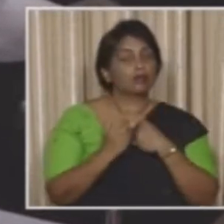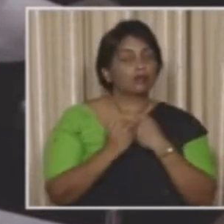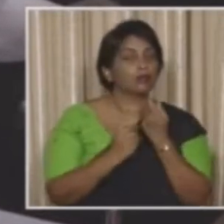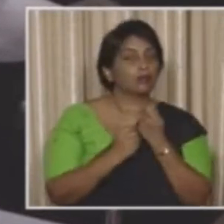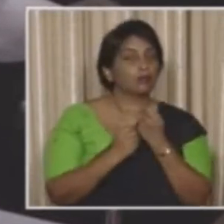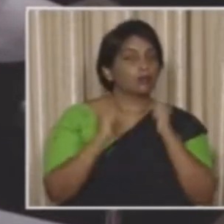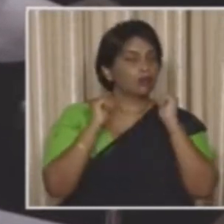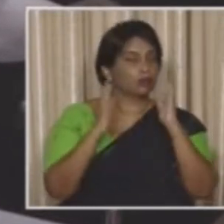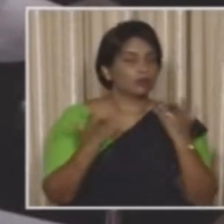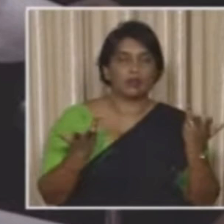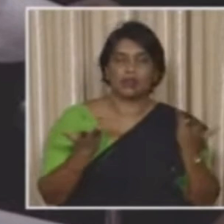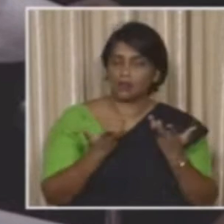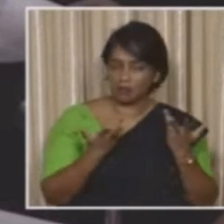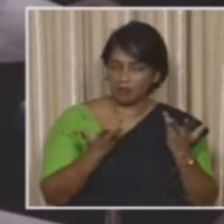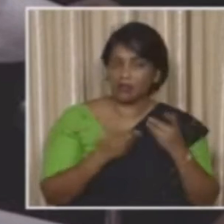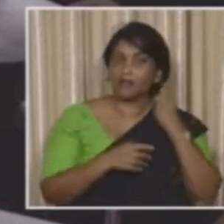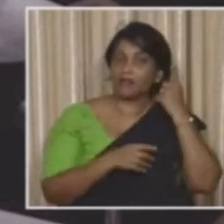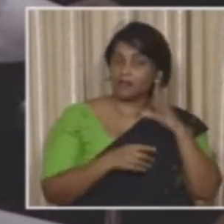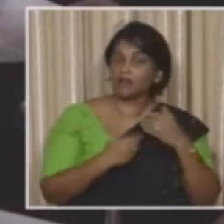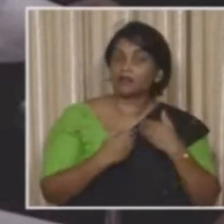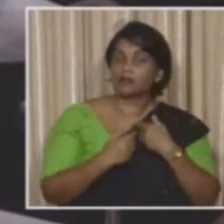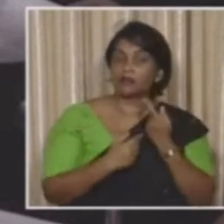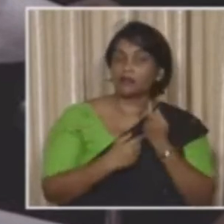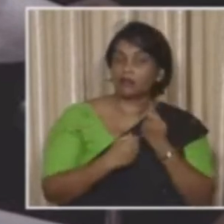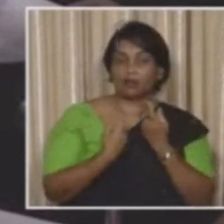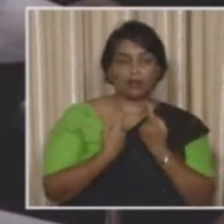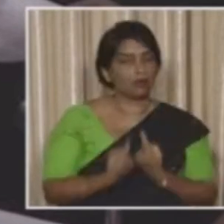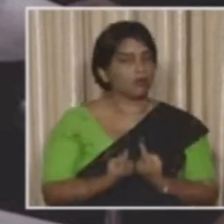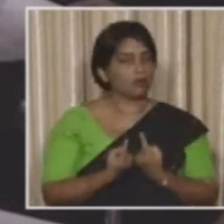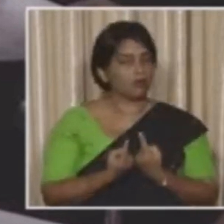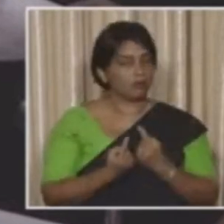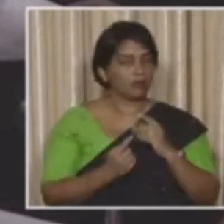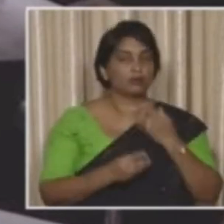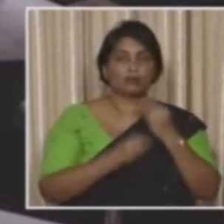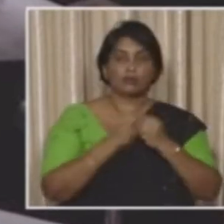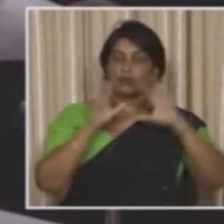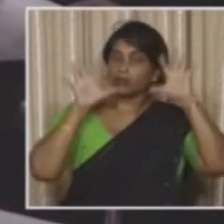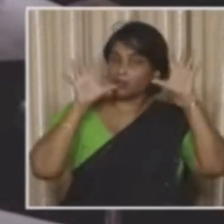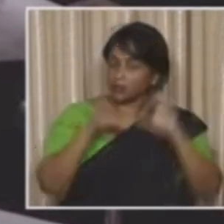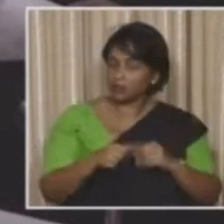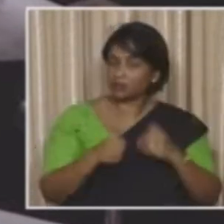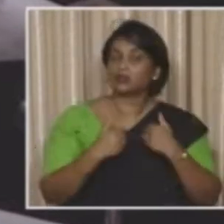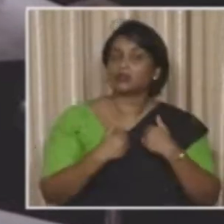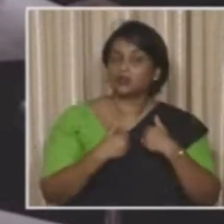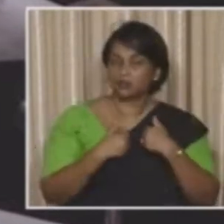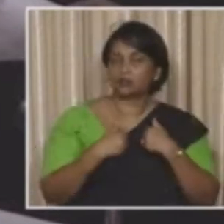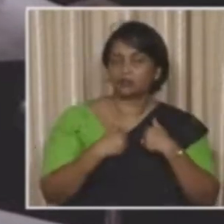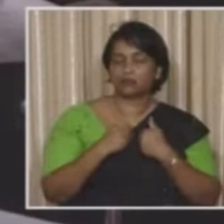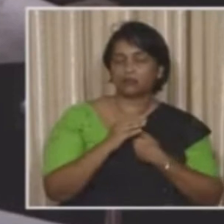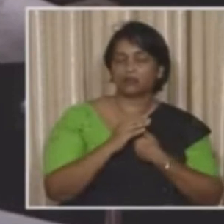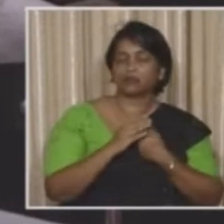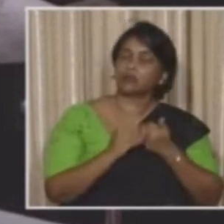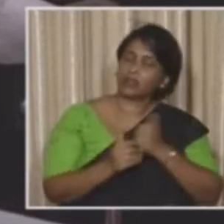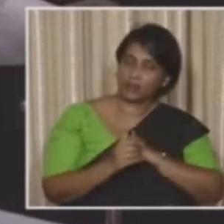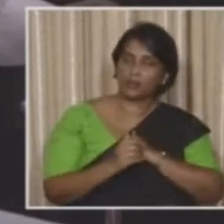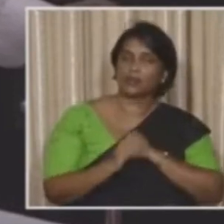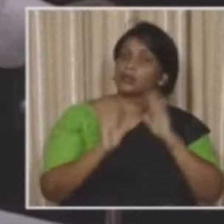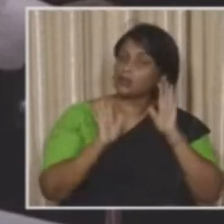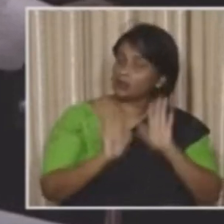ප්‍රාග්ධනය ප්‍රමාණවත් නැහැ. ඒ නිසා අපි අපේ ප්‍රාග්ධන අවශ්‍යතාවයන් සඳහා ආයෝජන කැඳවා ගැනීමට අපි පක්ෂපාතී. ඒ